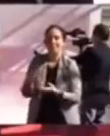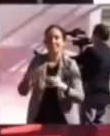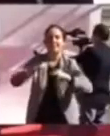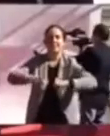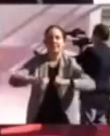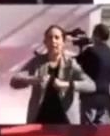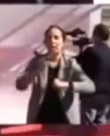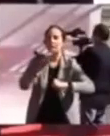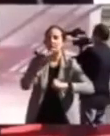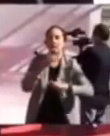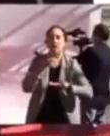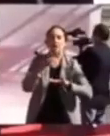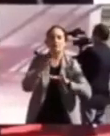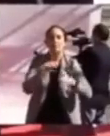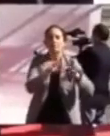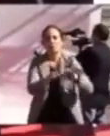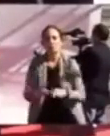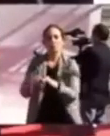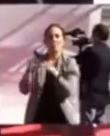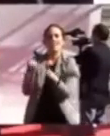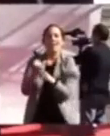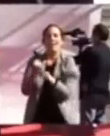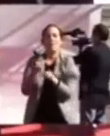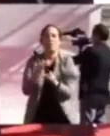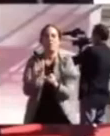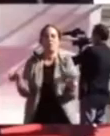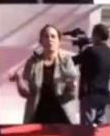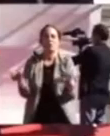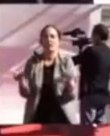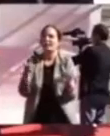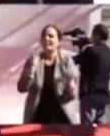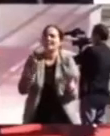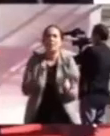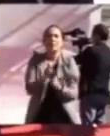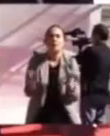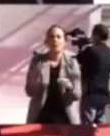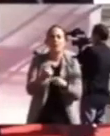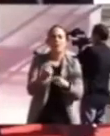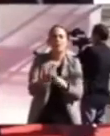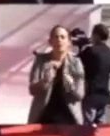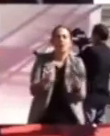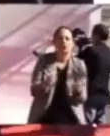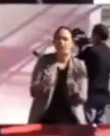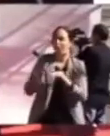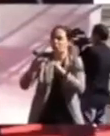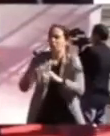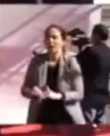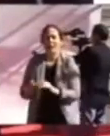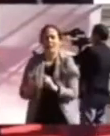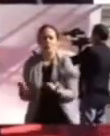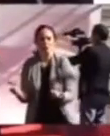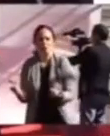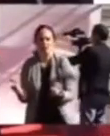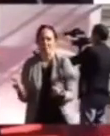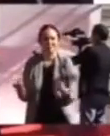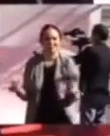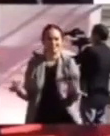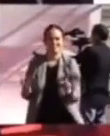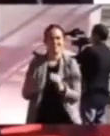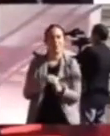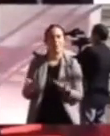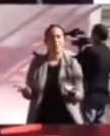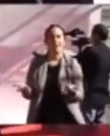persone perché senza il lavoro delle persone la tutela non c'è e quindi oggi sia